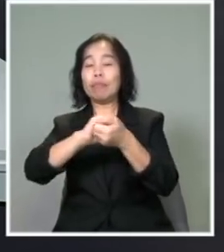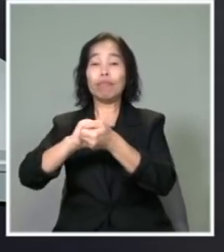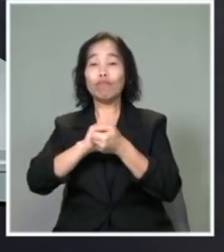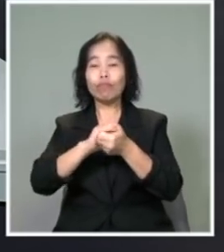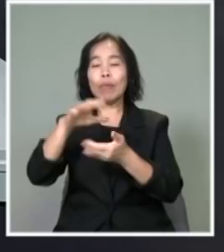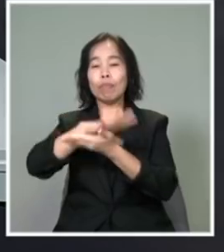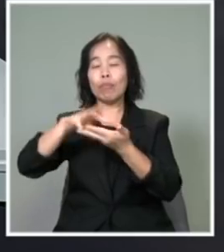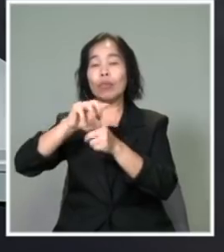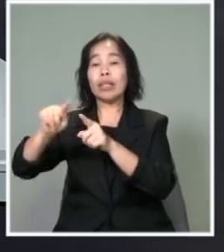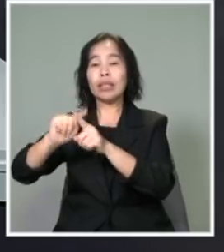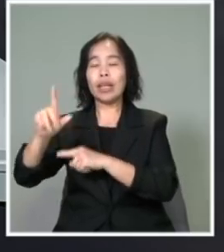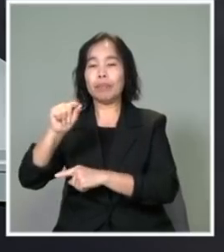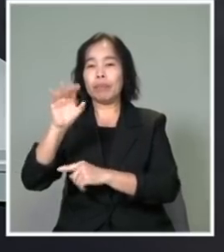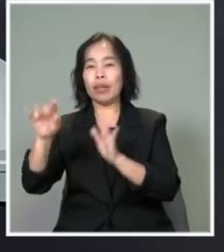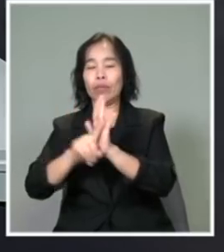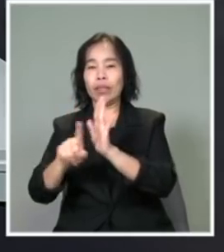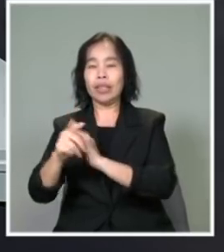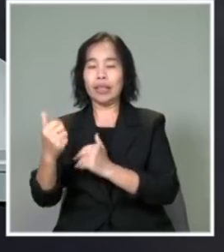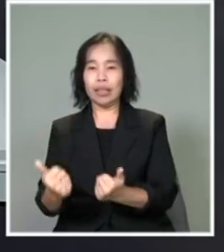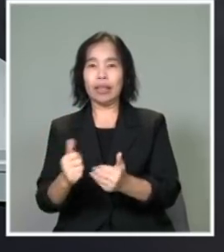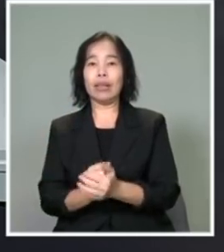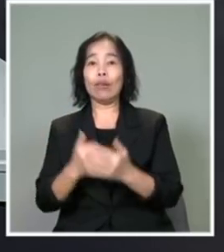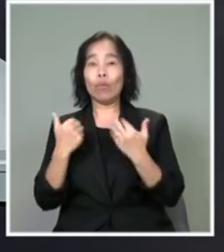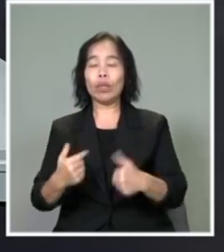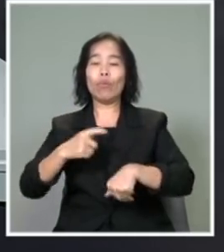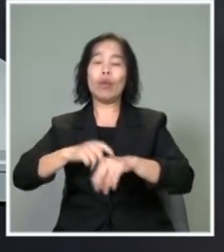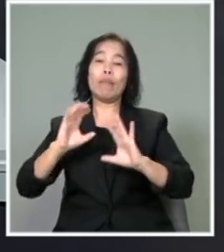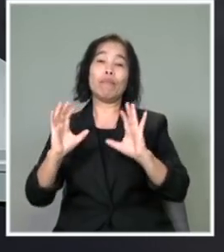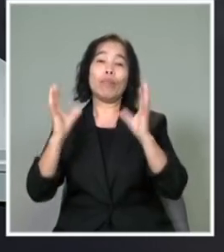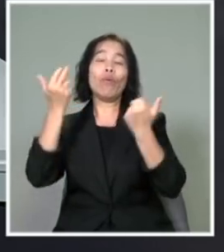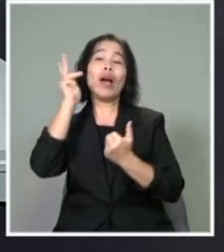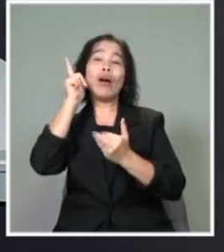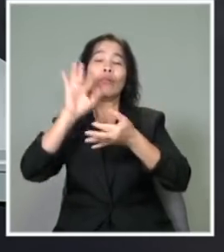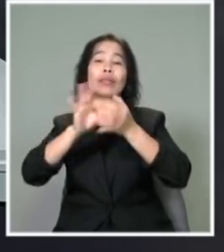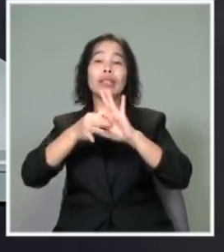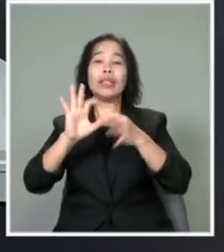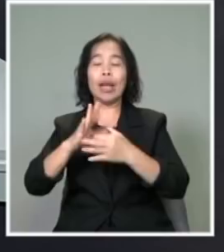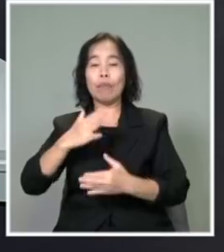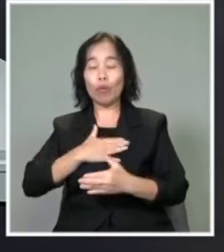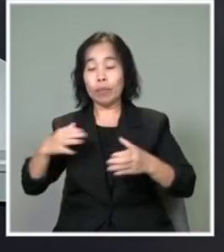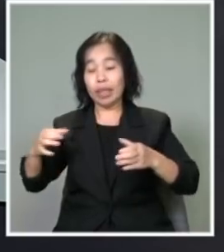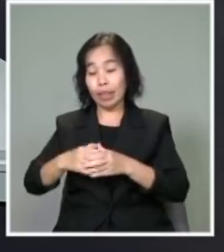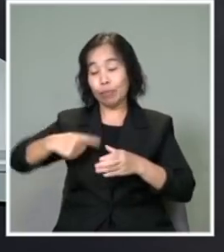นนี้นะครับเปิด True for You ดูความมันในครั้งนี้นะครับวันนี้หมดเวลาสำหรับ Sport Focus แล้วนะครับผมและ